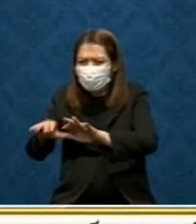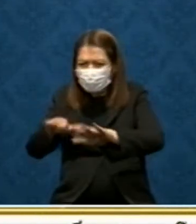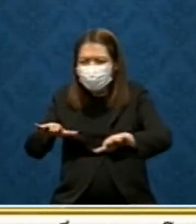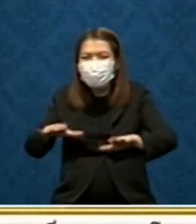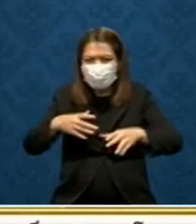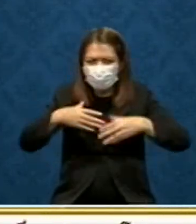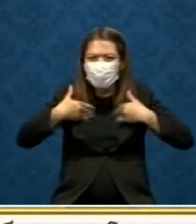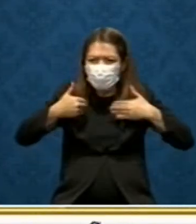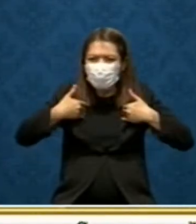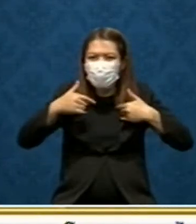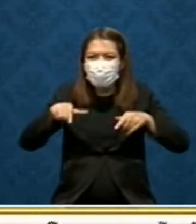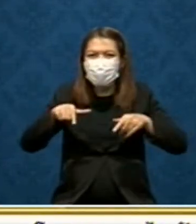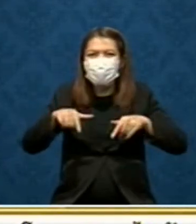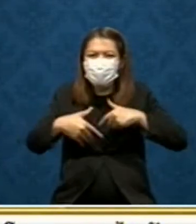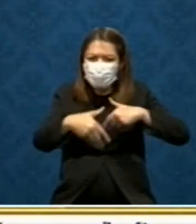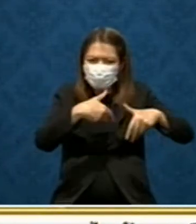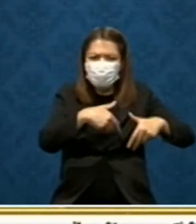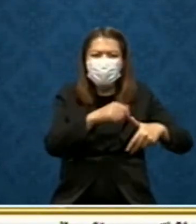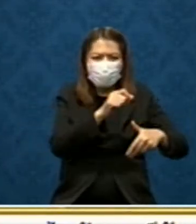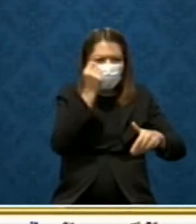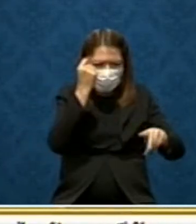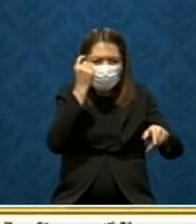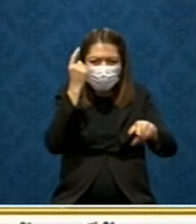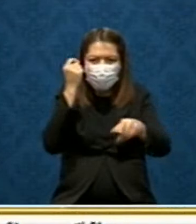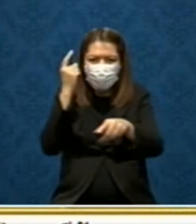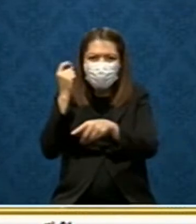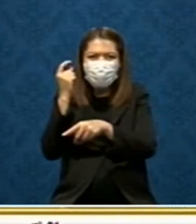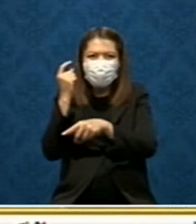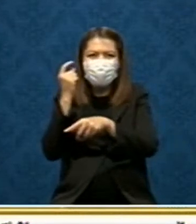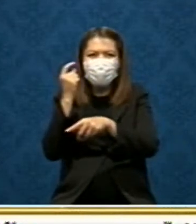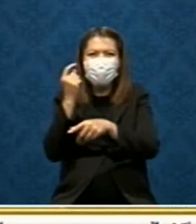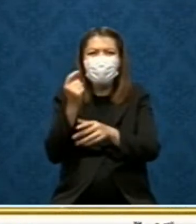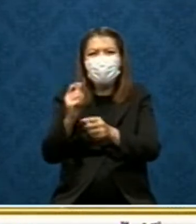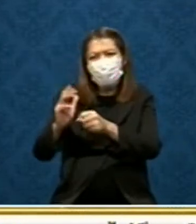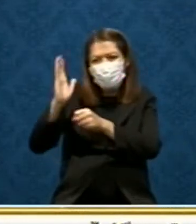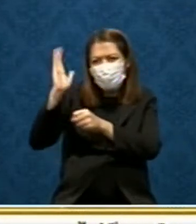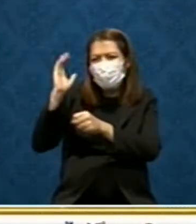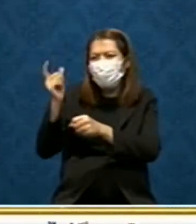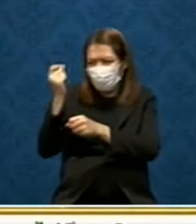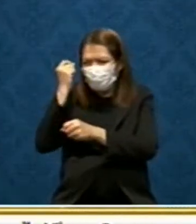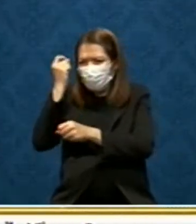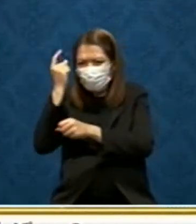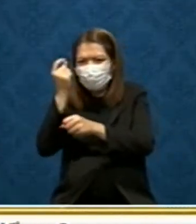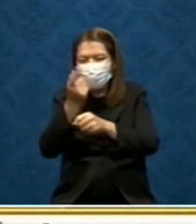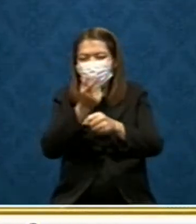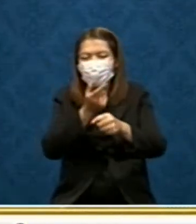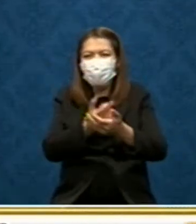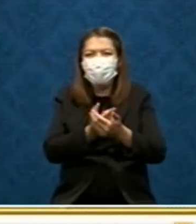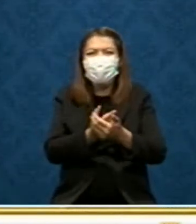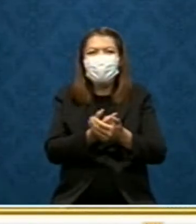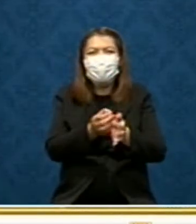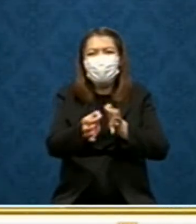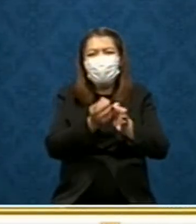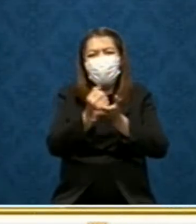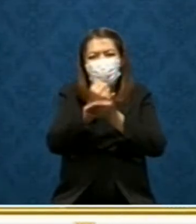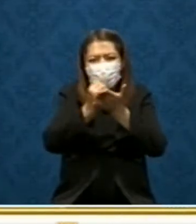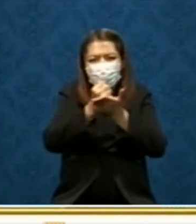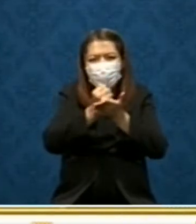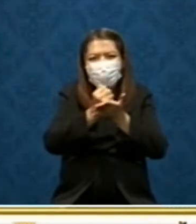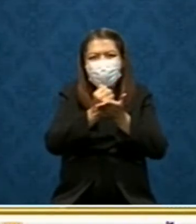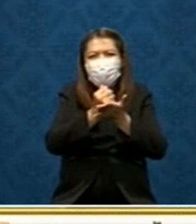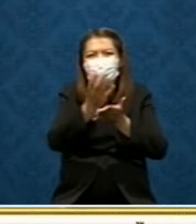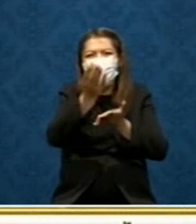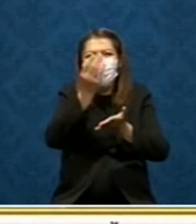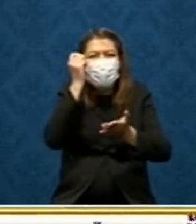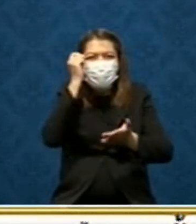สพูดกบชาบ้านเขาก็บอกวเข้ใจง่ายนะพูดใจสาภา pacsอนกบเข้าใจง่ายแต่พูดเรื่องยาเสบตดไม่